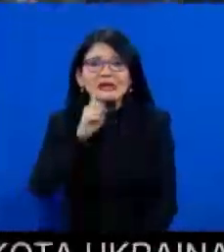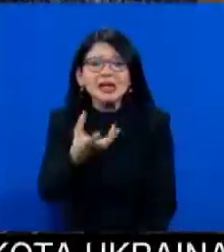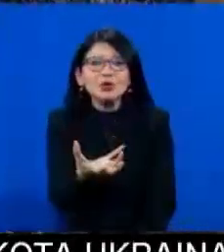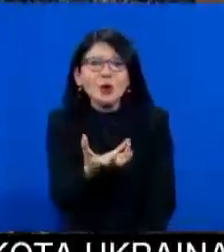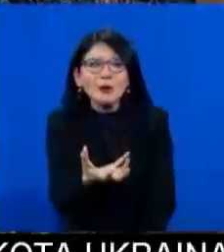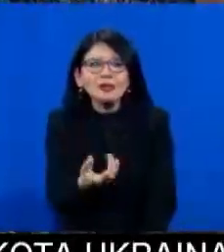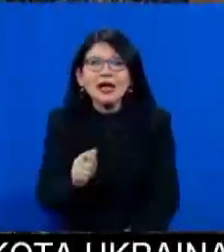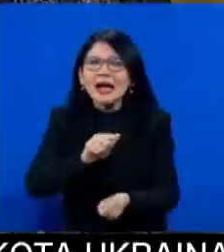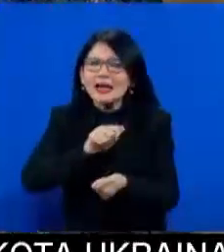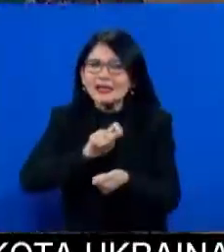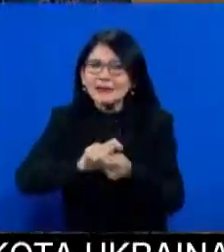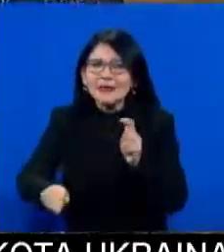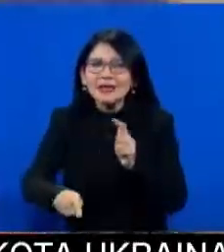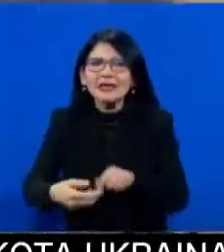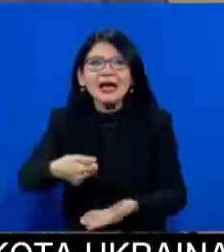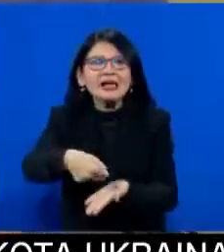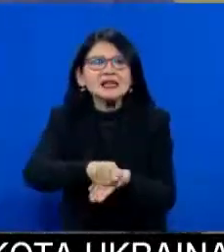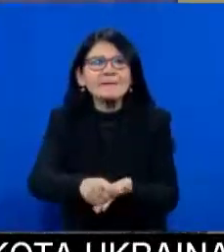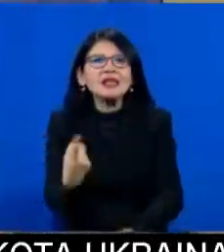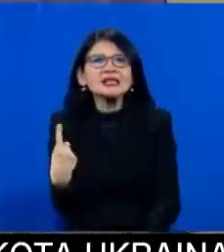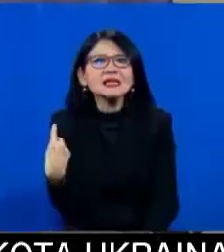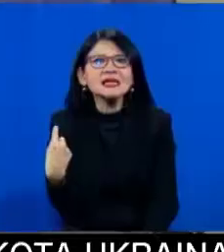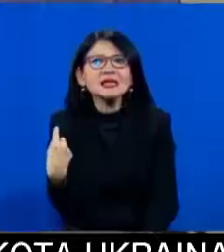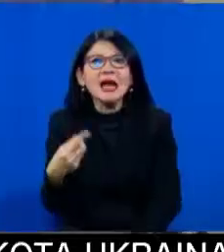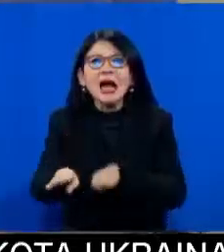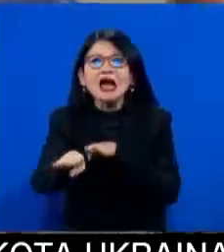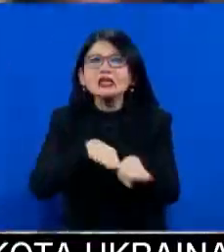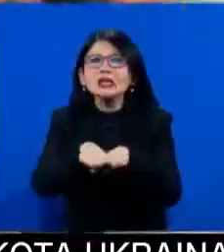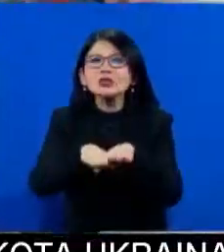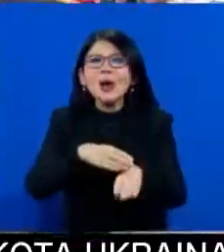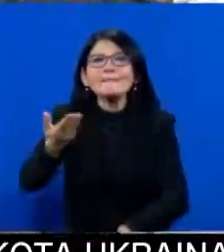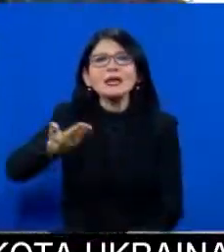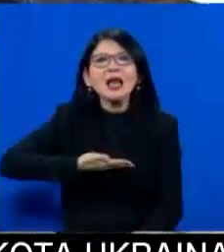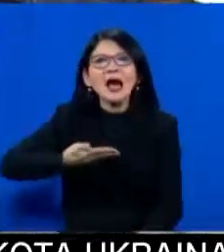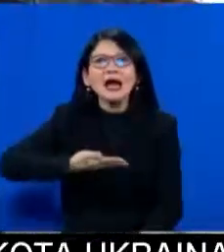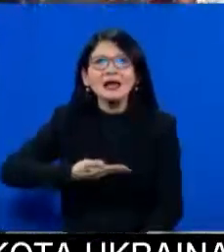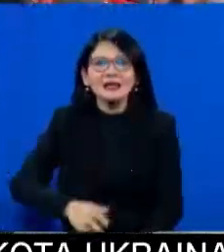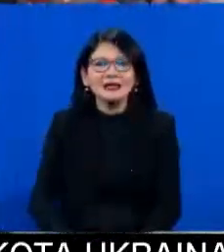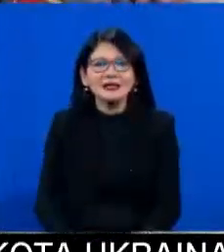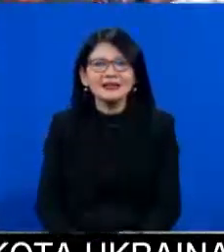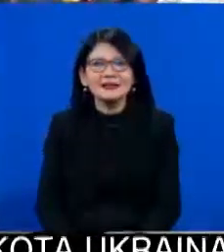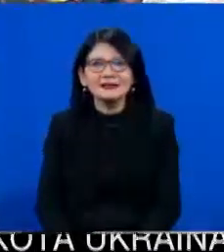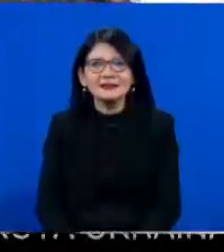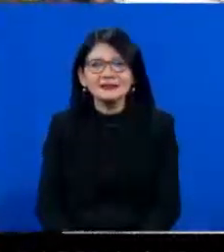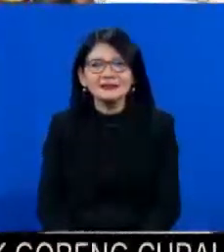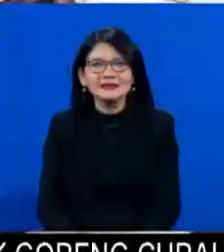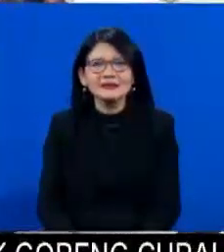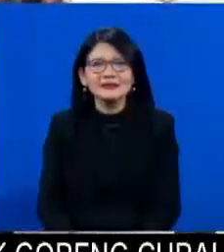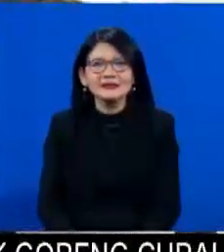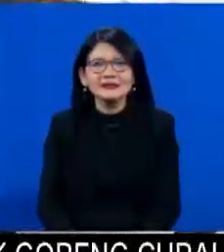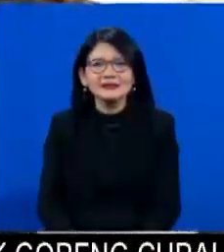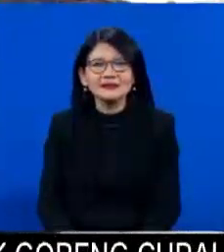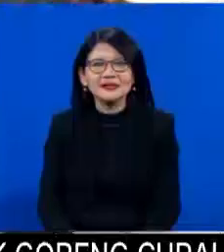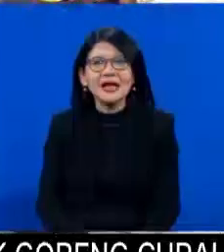dibuatkan sambal sendiri. Cok lembut, Bang. Awas, ulek. banyak ulek. Ya, kalau sebelumnya itu bahan bakunya